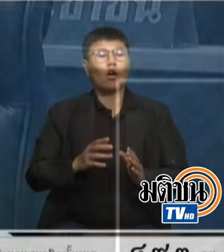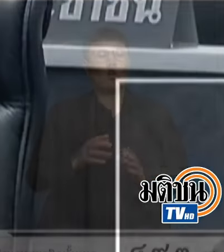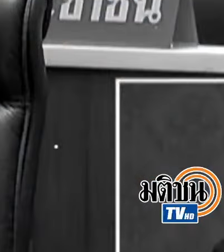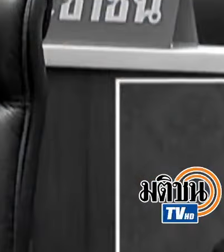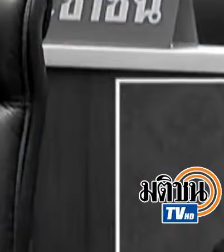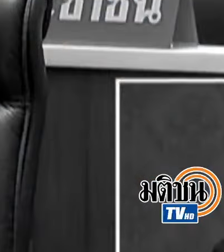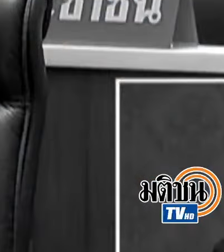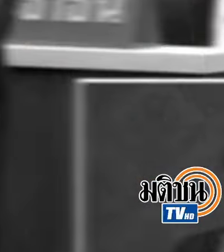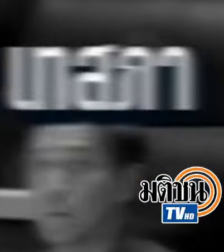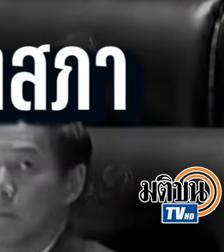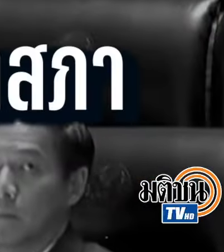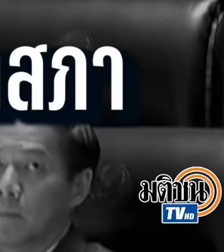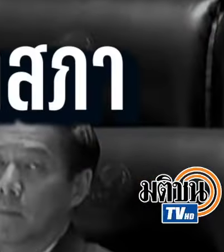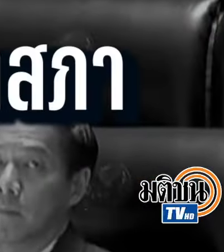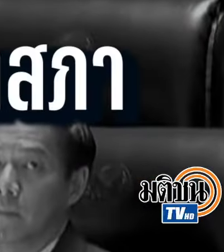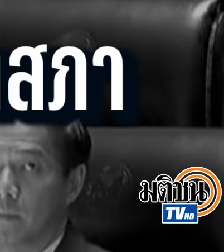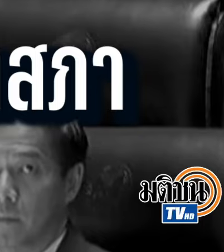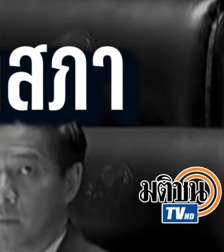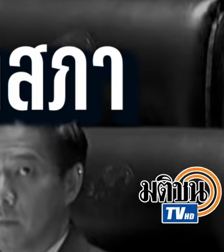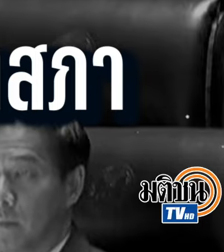ยเร็ว